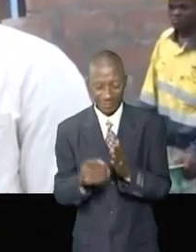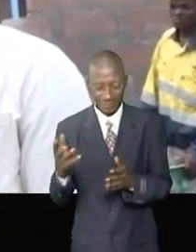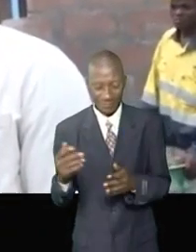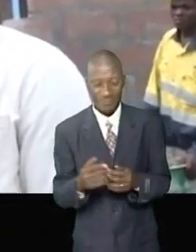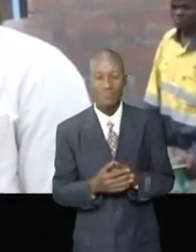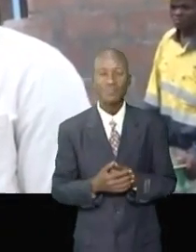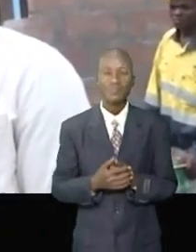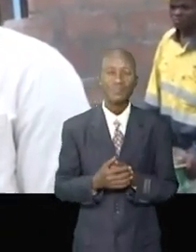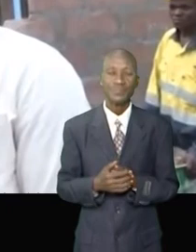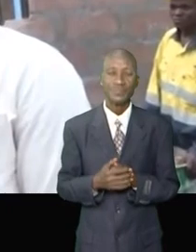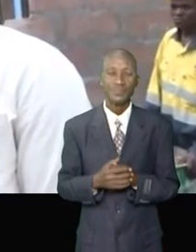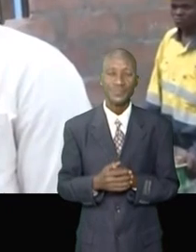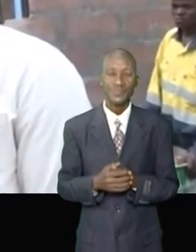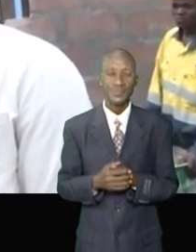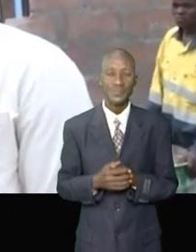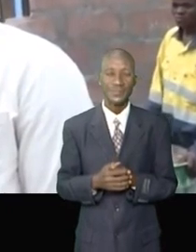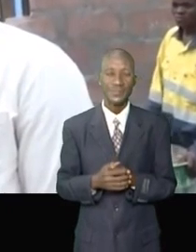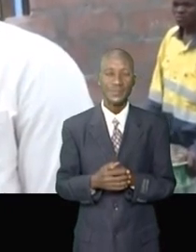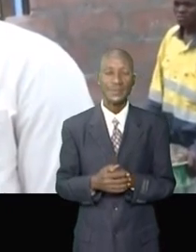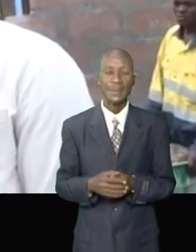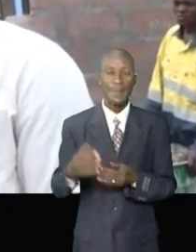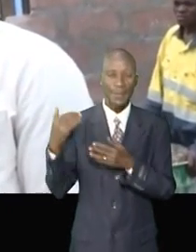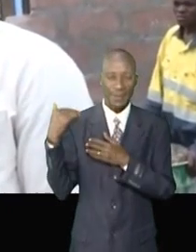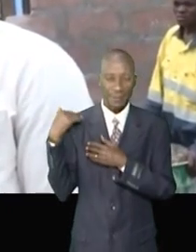comme vous voyez, on est presque à la fin de l'élévation.